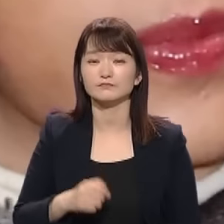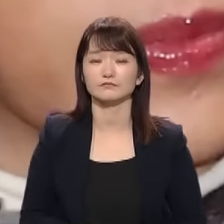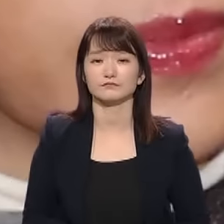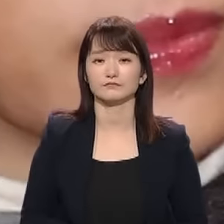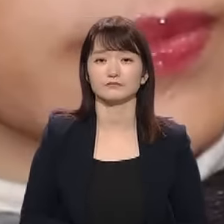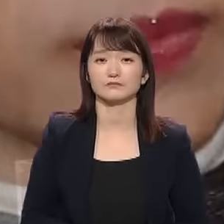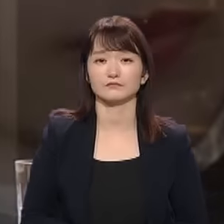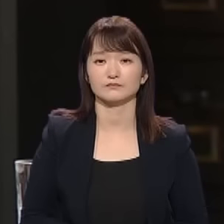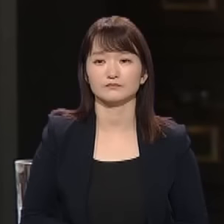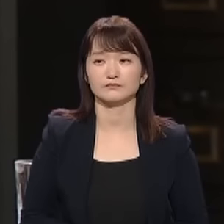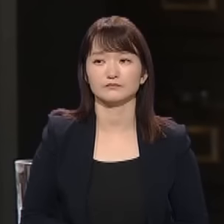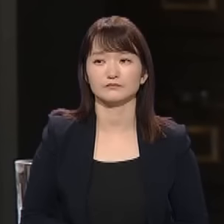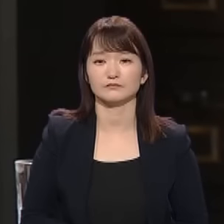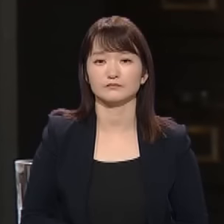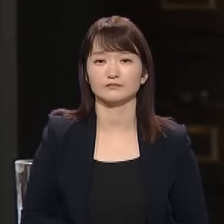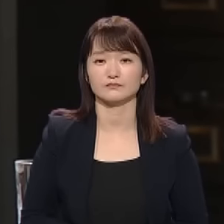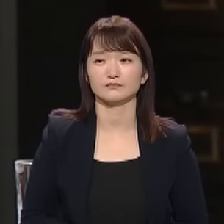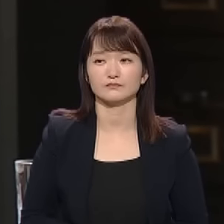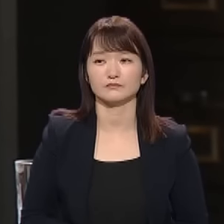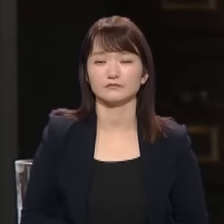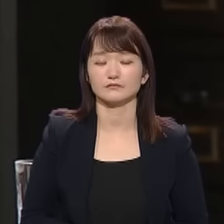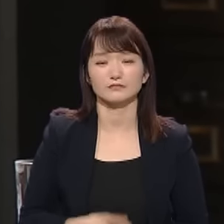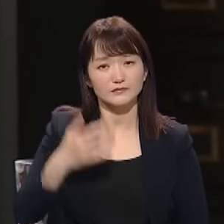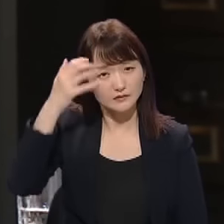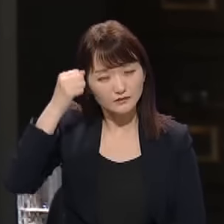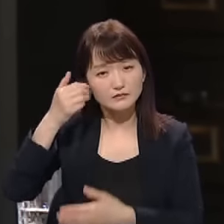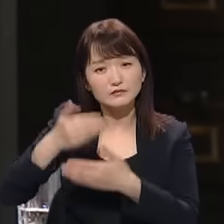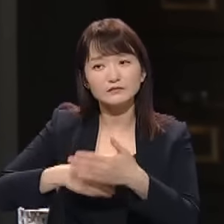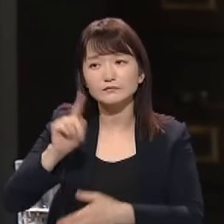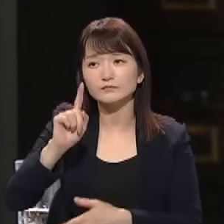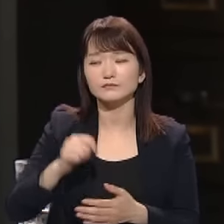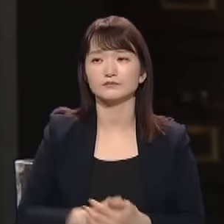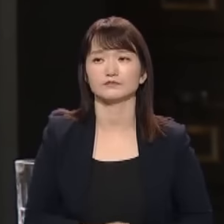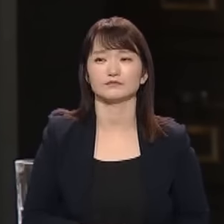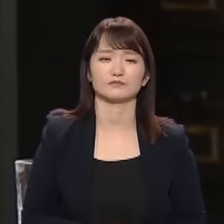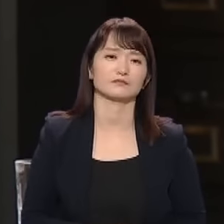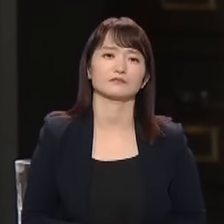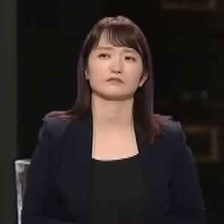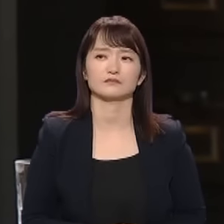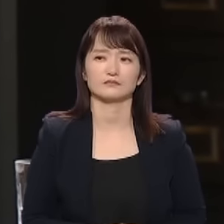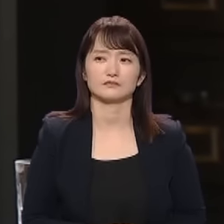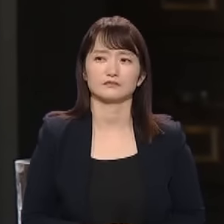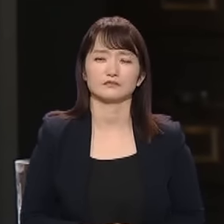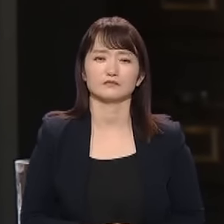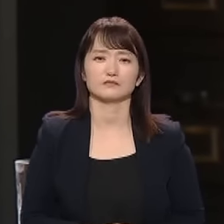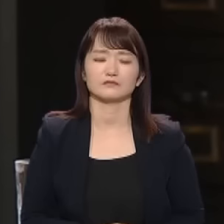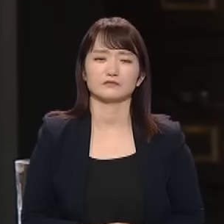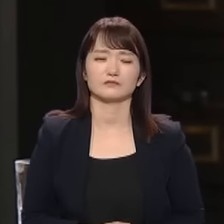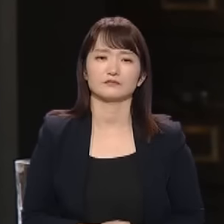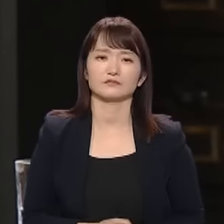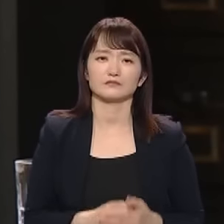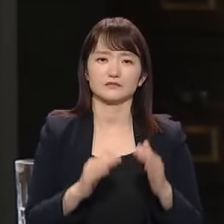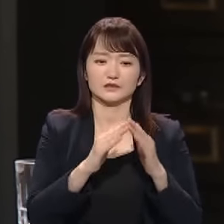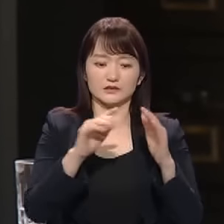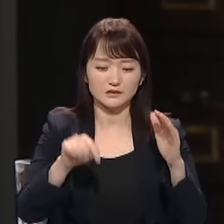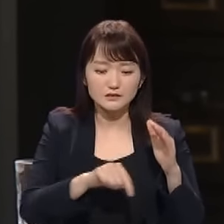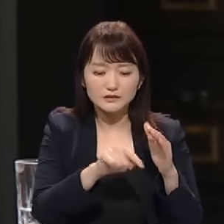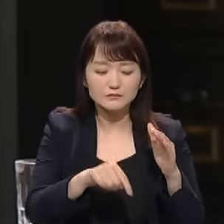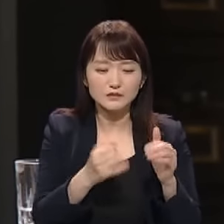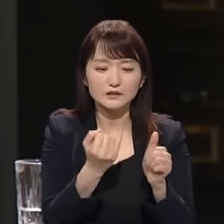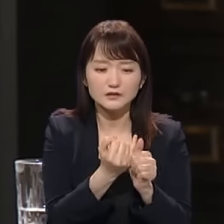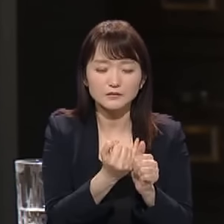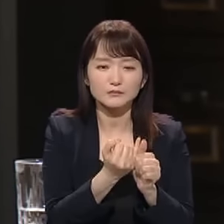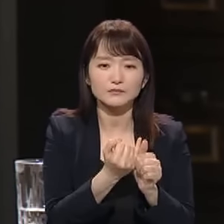한 얘기 중에 저는 좀 되게 좀 그랬던 것이 인상적이었던 게 일부일처제를 전혀 존중하지 않는다. 아주 막 되게